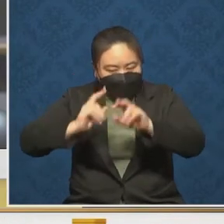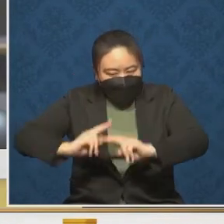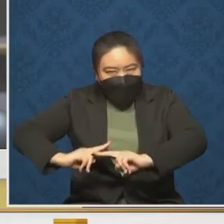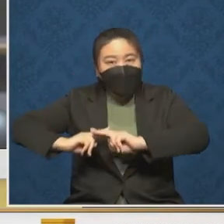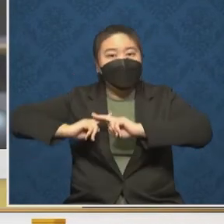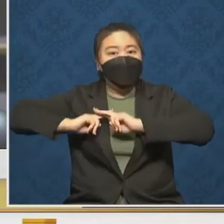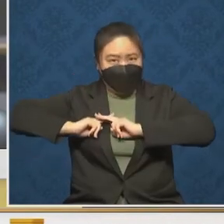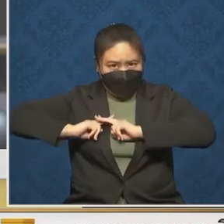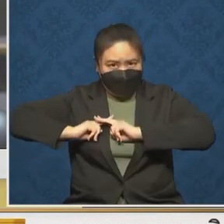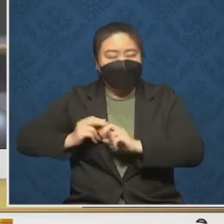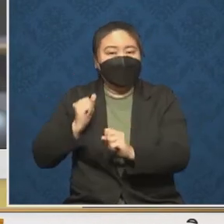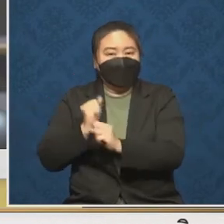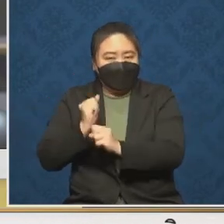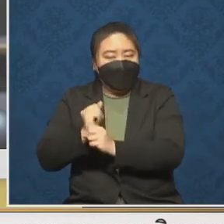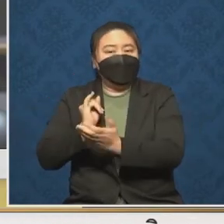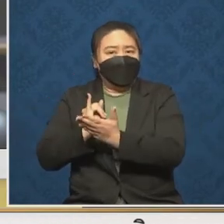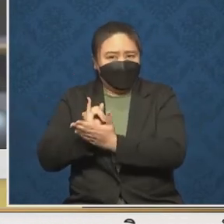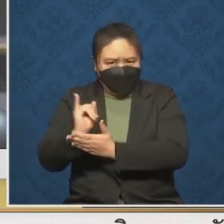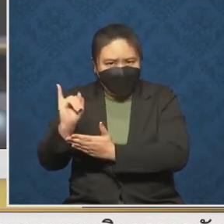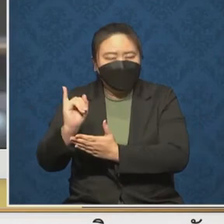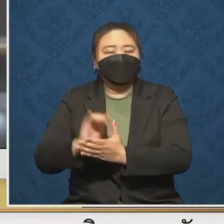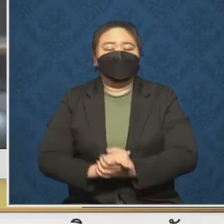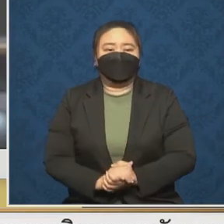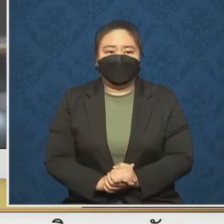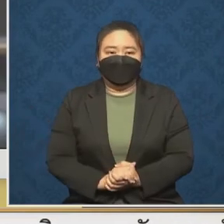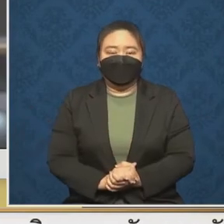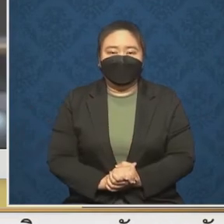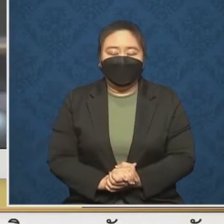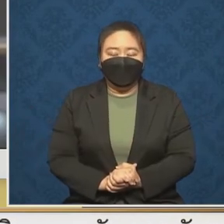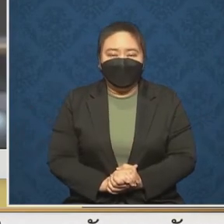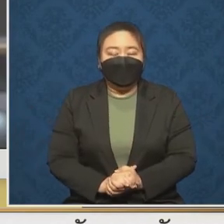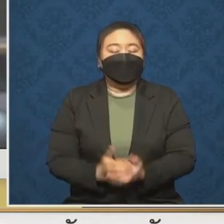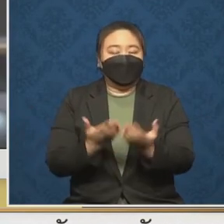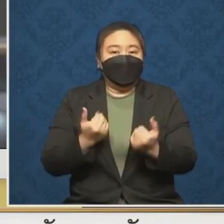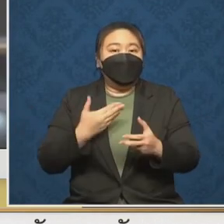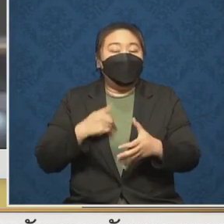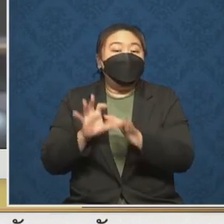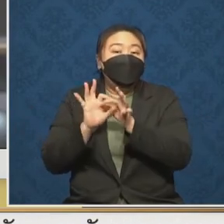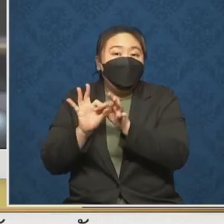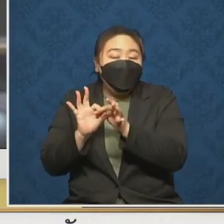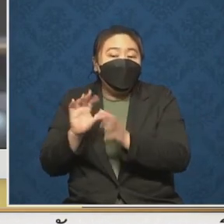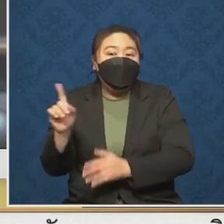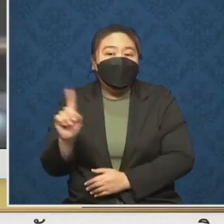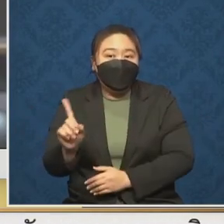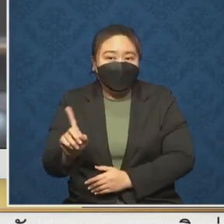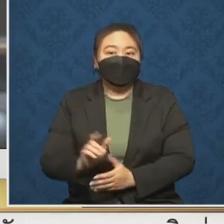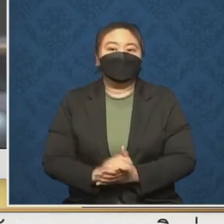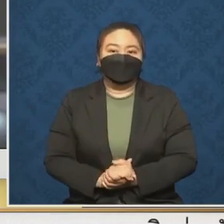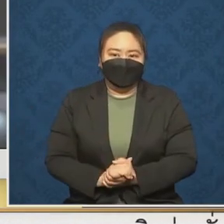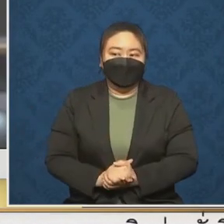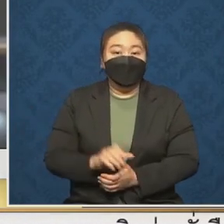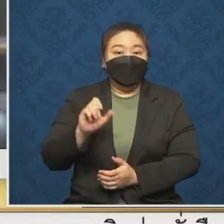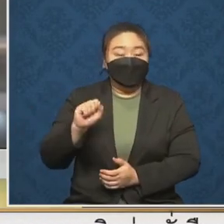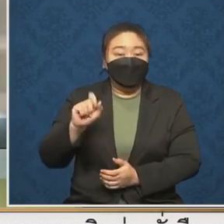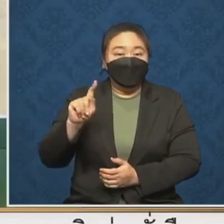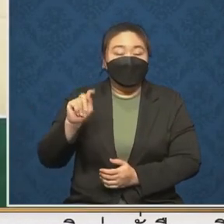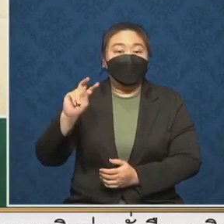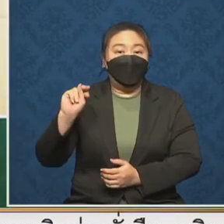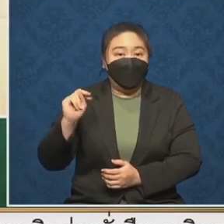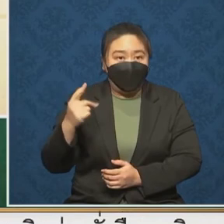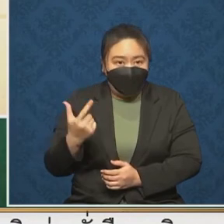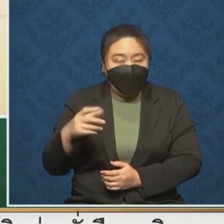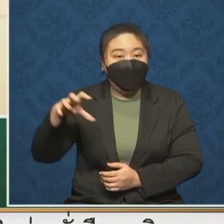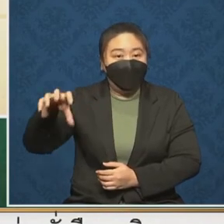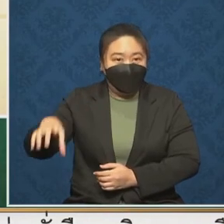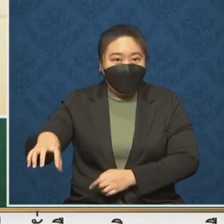ให้ถูกต้องดังนั้นสิ่งที่ผมเป็นห่วงอย่างยิ่งก็คือสตง.เนี่ยได้ตรวจส